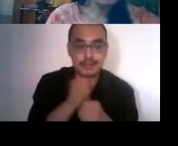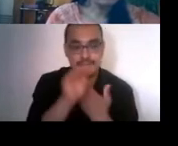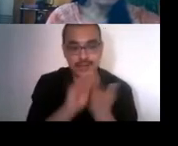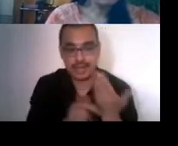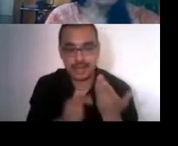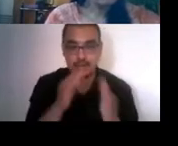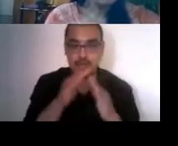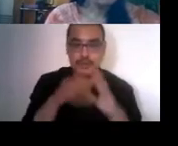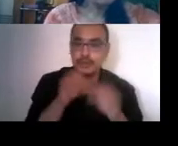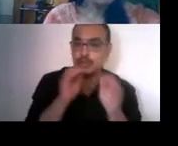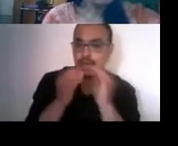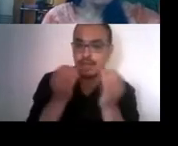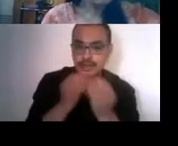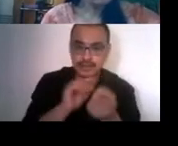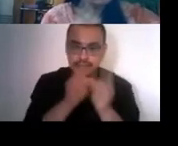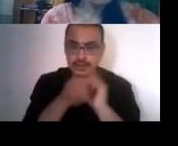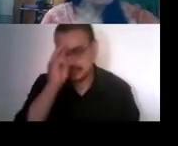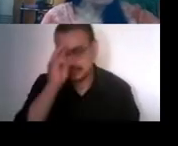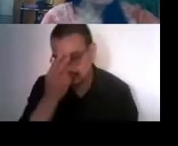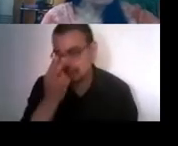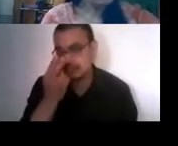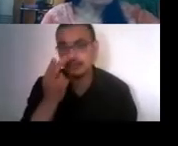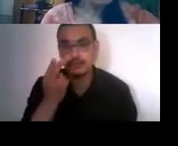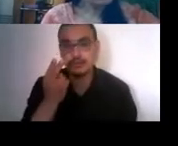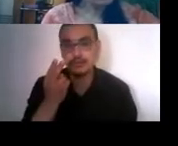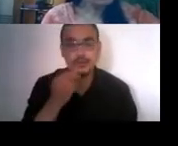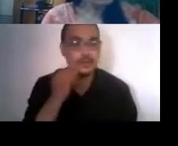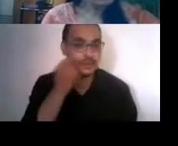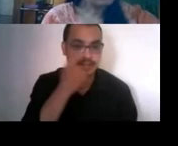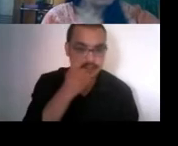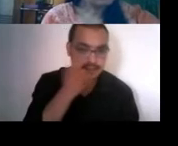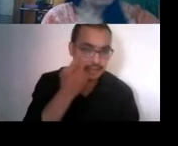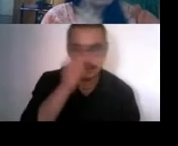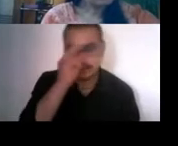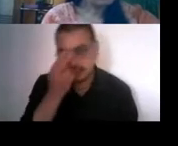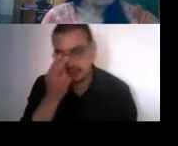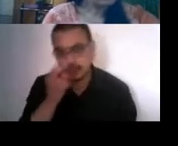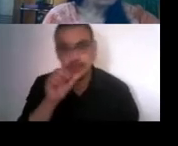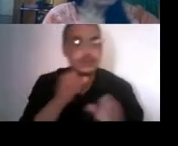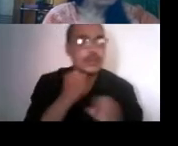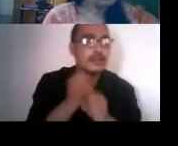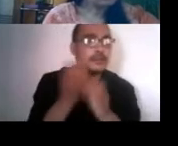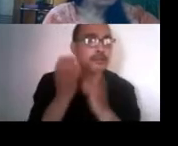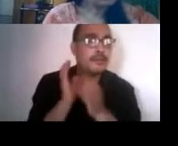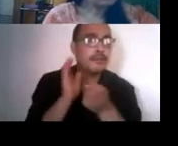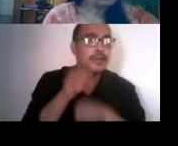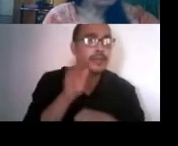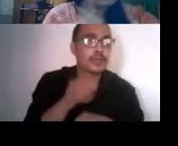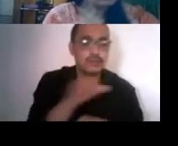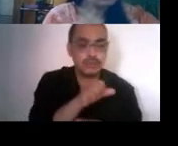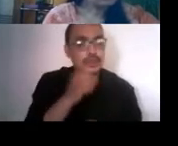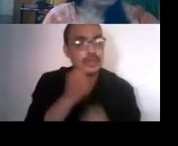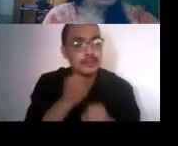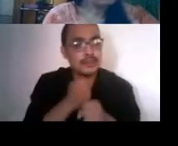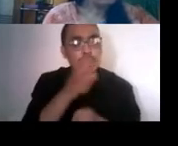परिवारमा सल्लाह गरेर चेन्ज गर्ने हो कि होइन महिला अथवा जो जसलाई कार्यभार बढी भइरहेको छ उसको काम